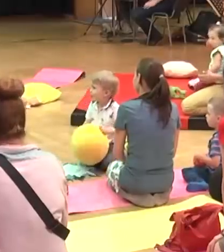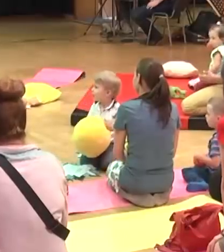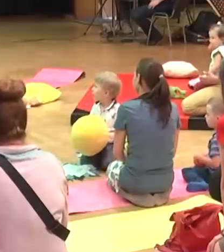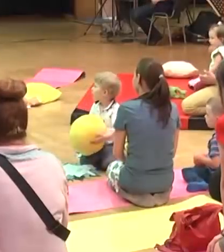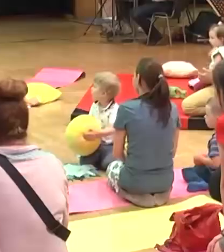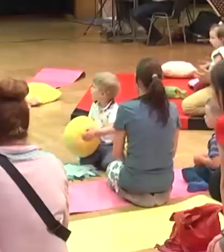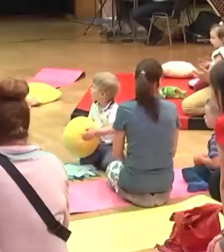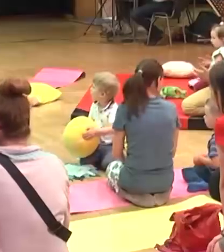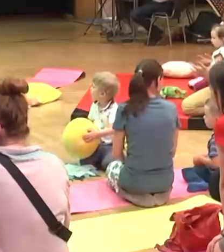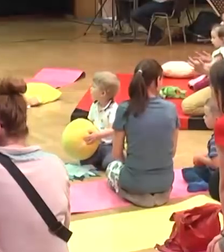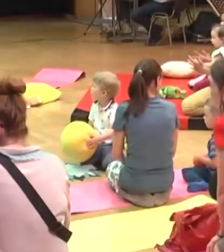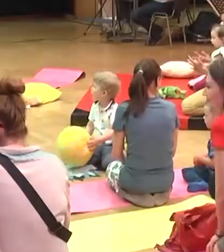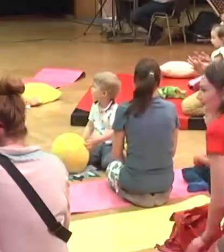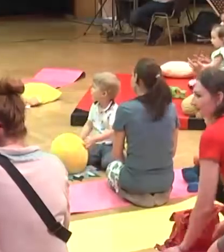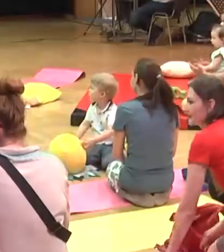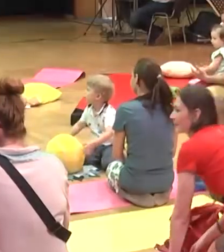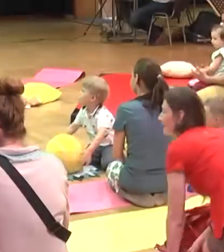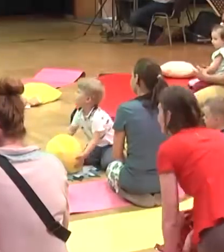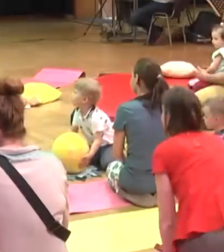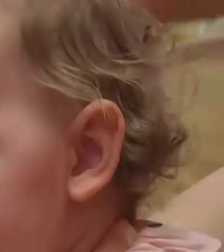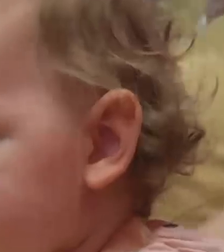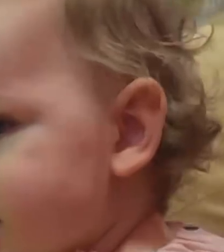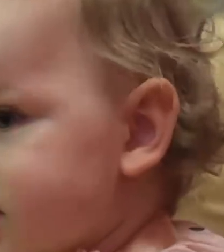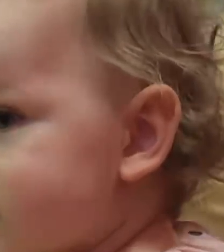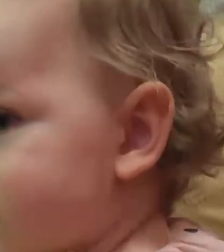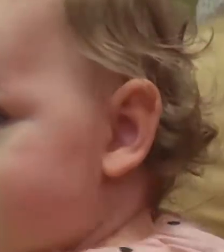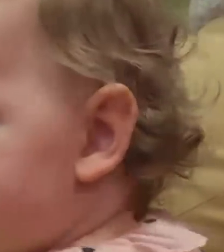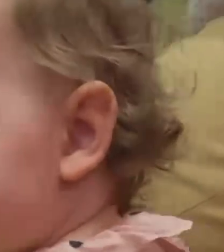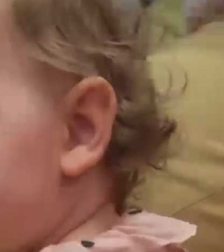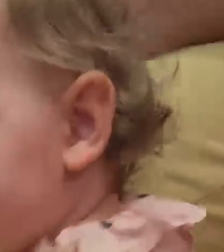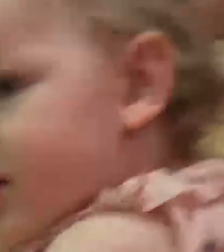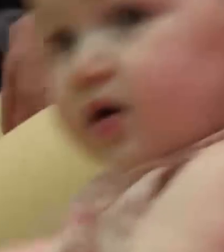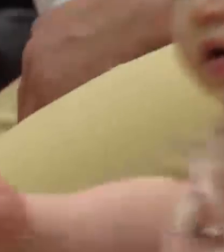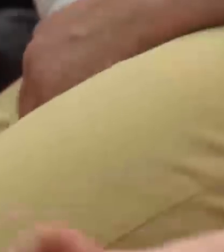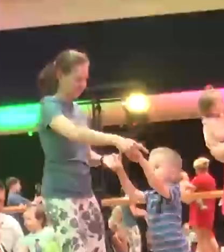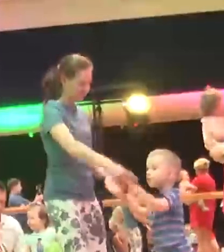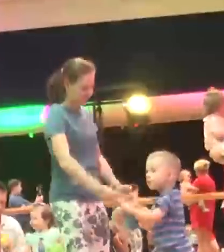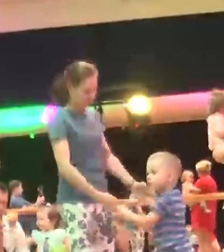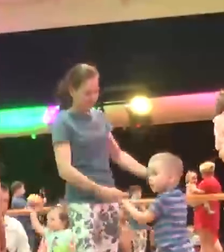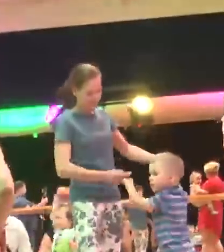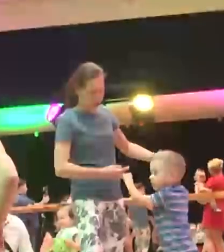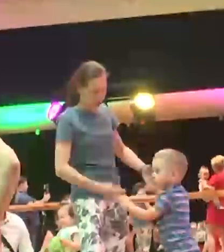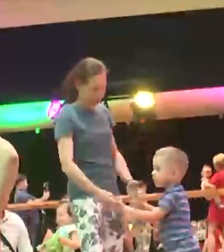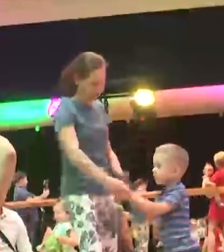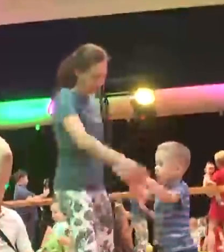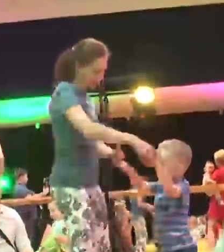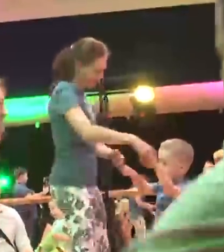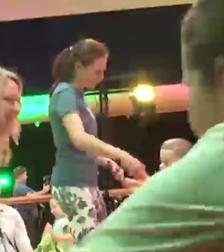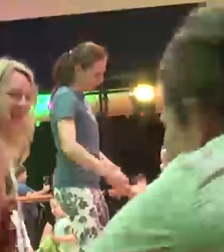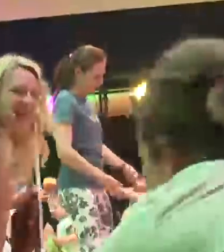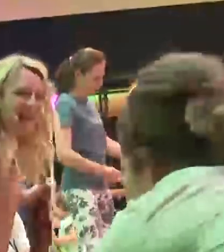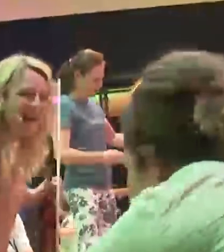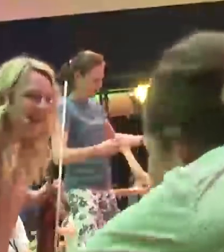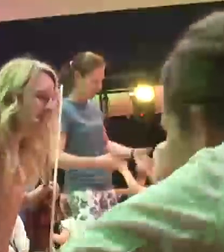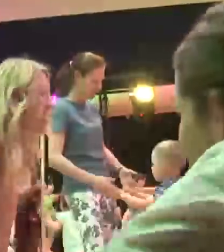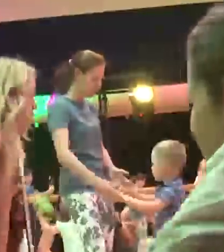Edukuje i rozwija, wzmacnia więź między dziećmi i rodzicami, uczy, jak miło i kreatywnie spędzać czas ze swoją pociechą, a także pobudza do ruchu, śmiechu i wspólnej